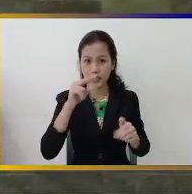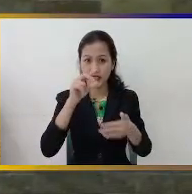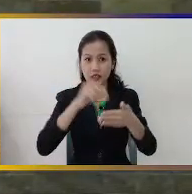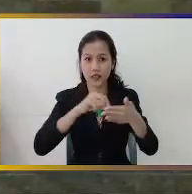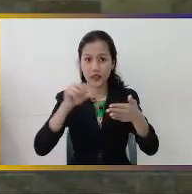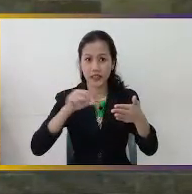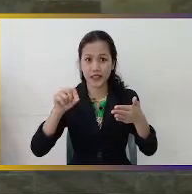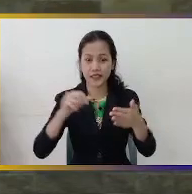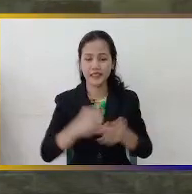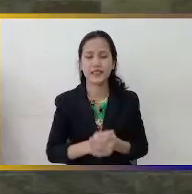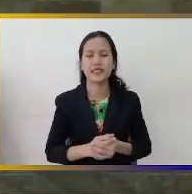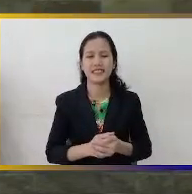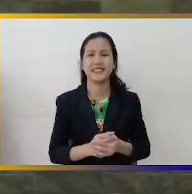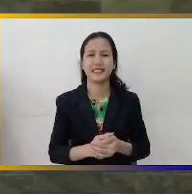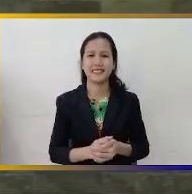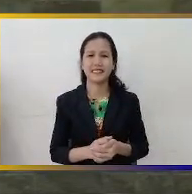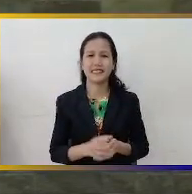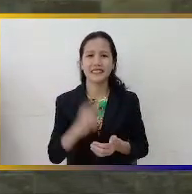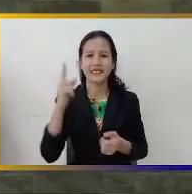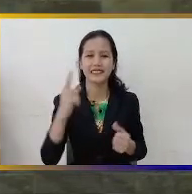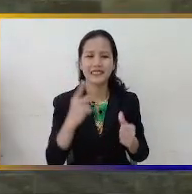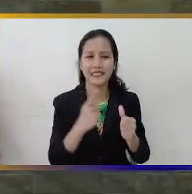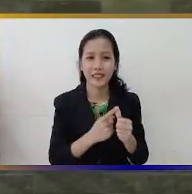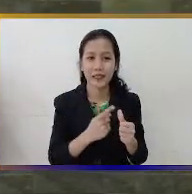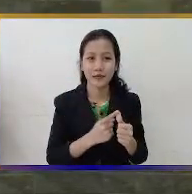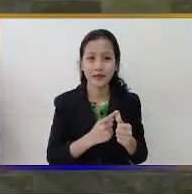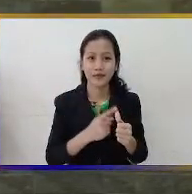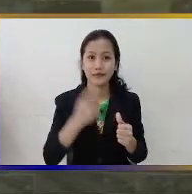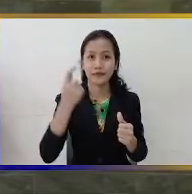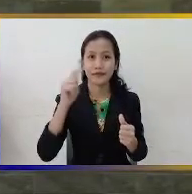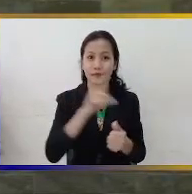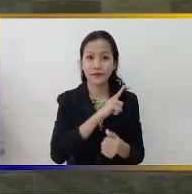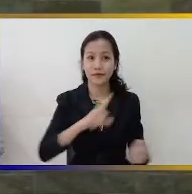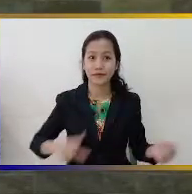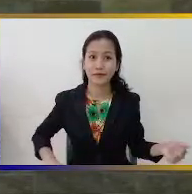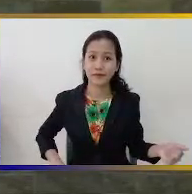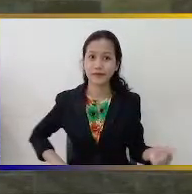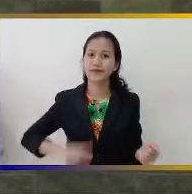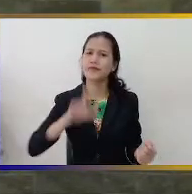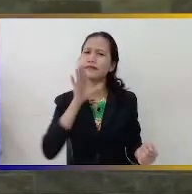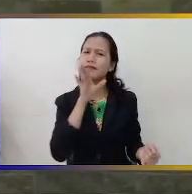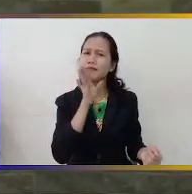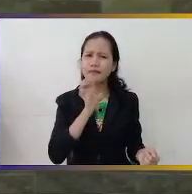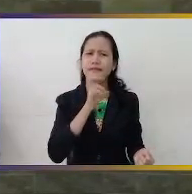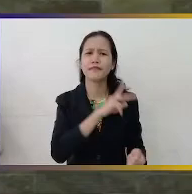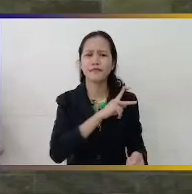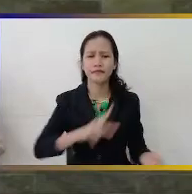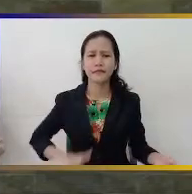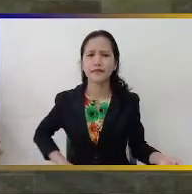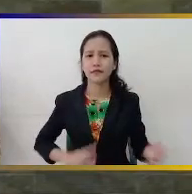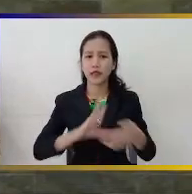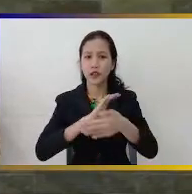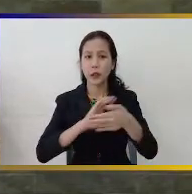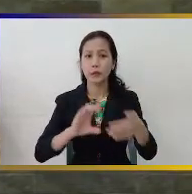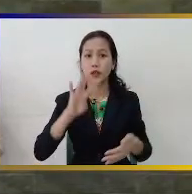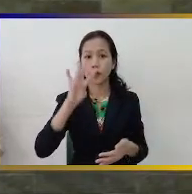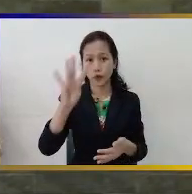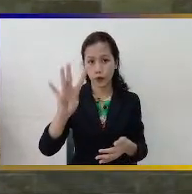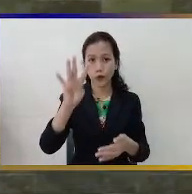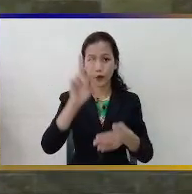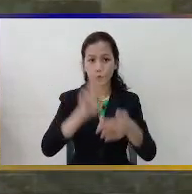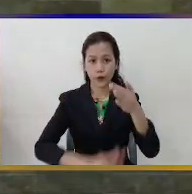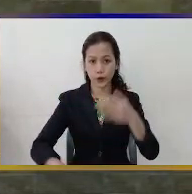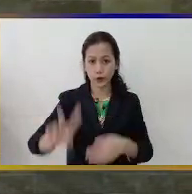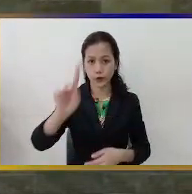the first promise na ibinigay po sa kanila is that the Lord will be king. Chapter number 4, verse number 1